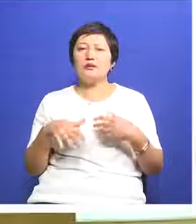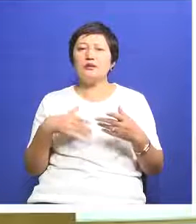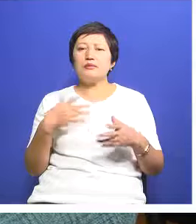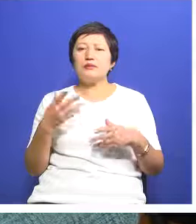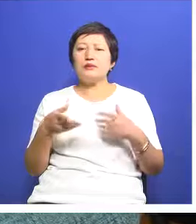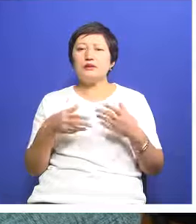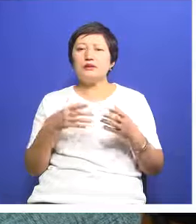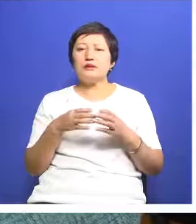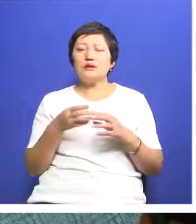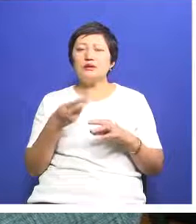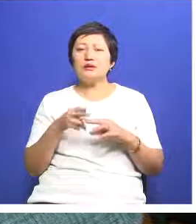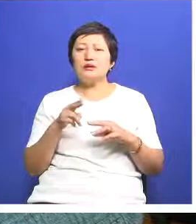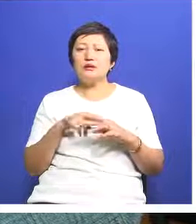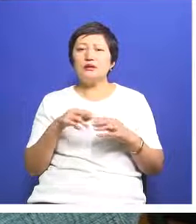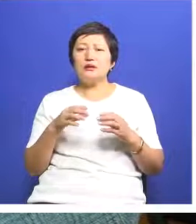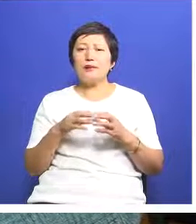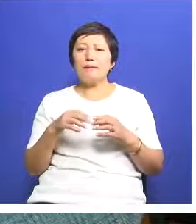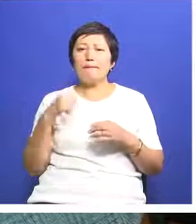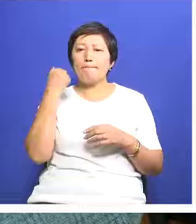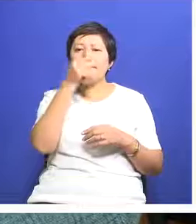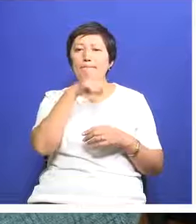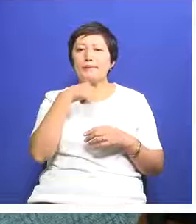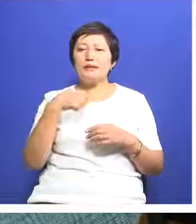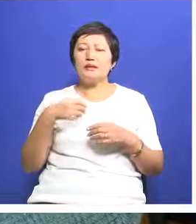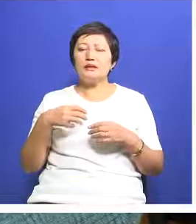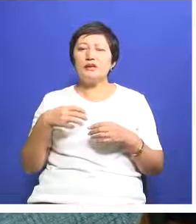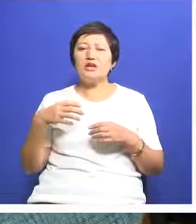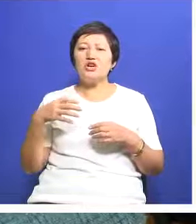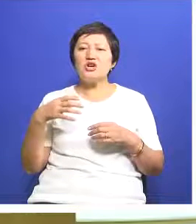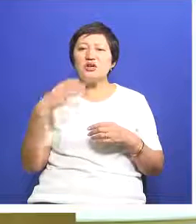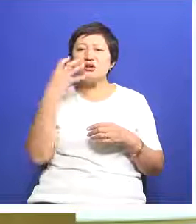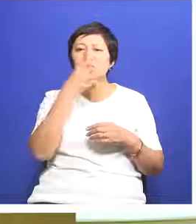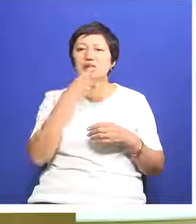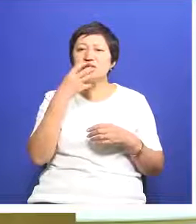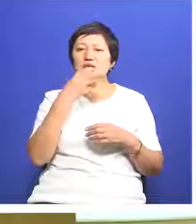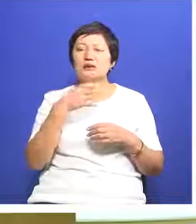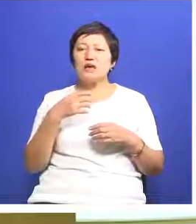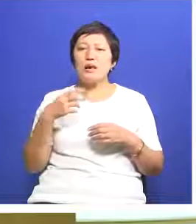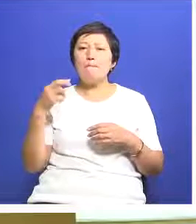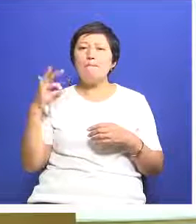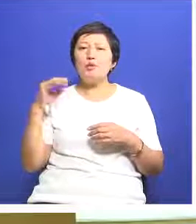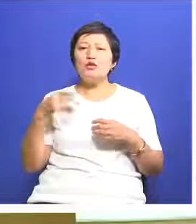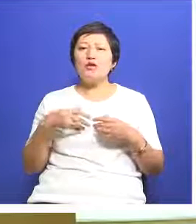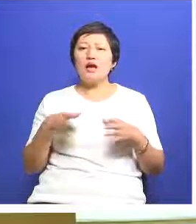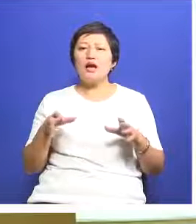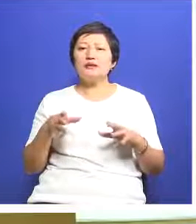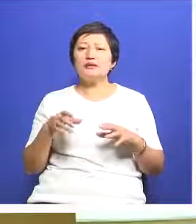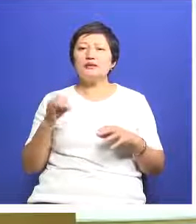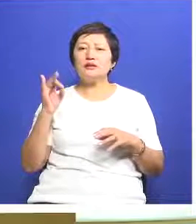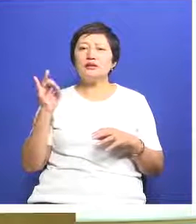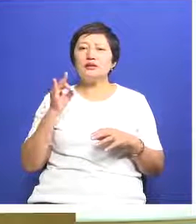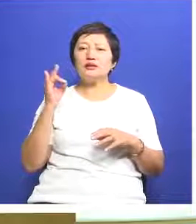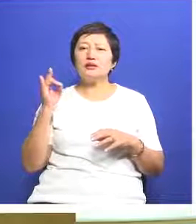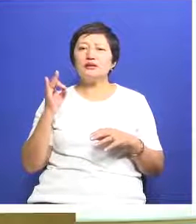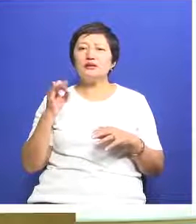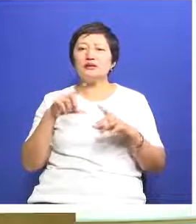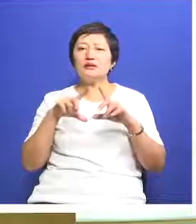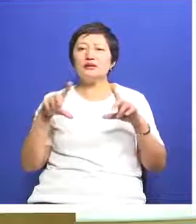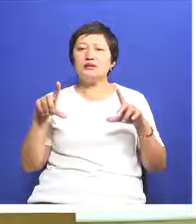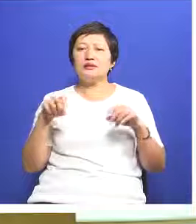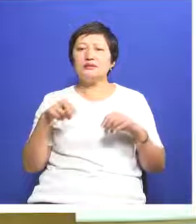Ол жерде биыл жазда жаңа кішкентай музей ашылды. Оңда жаңағы тарихи